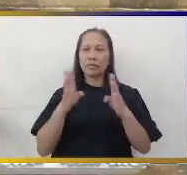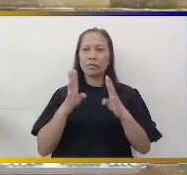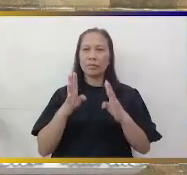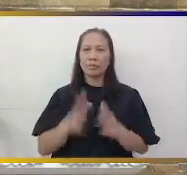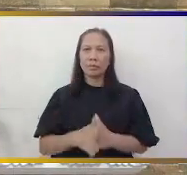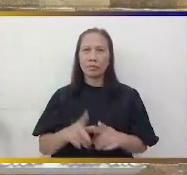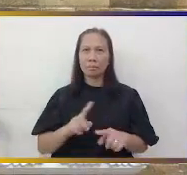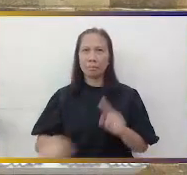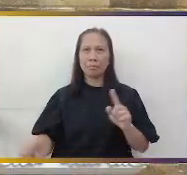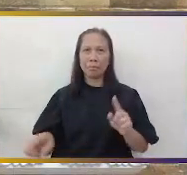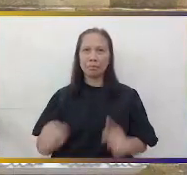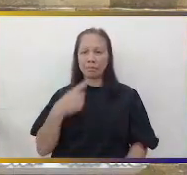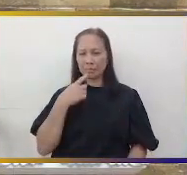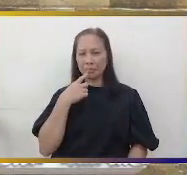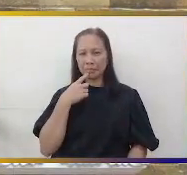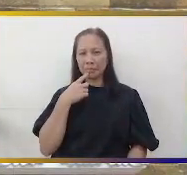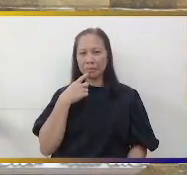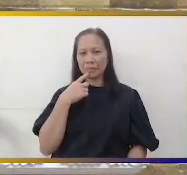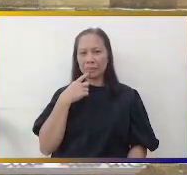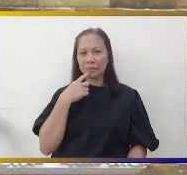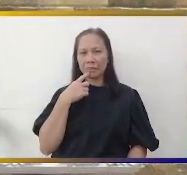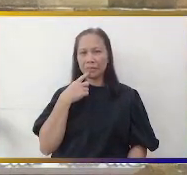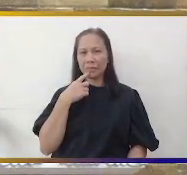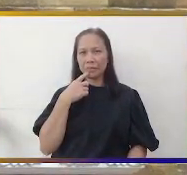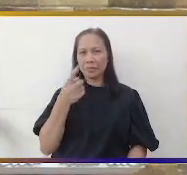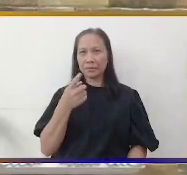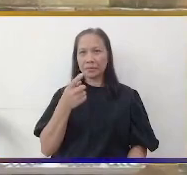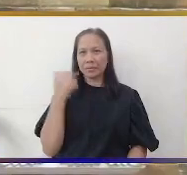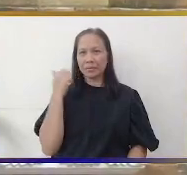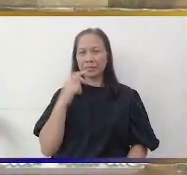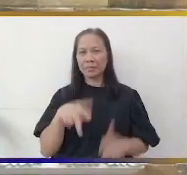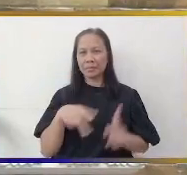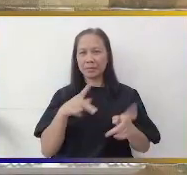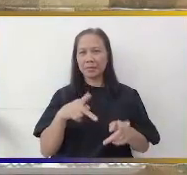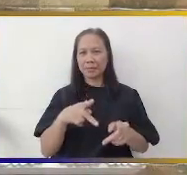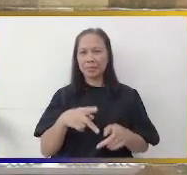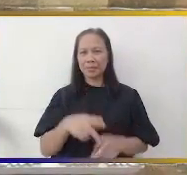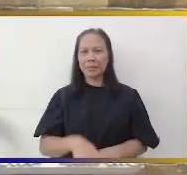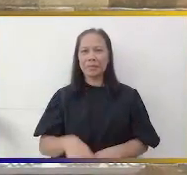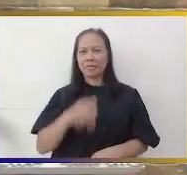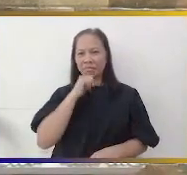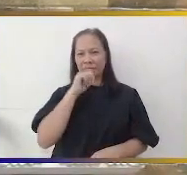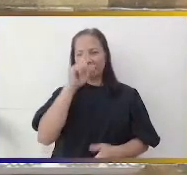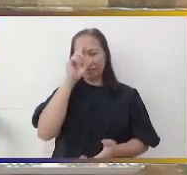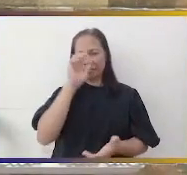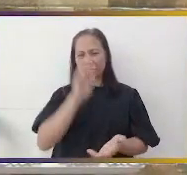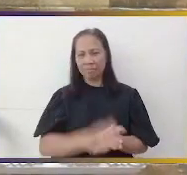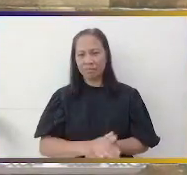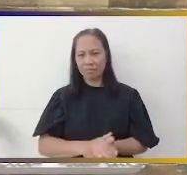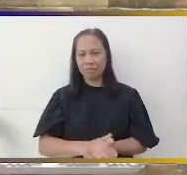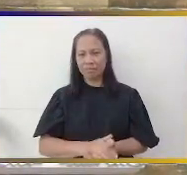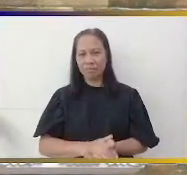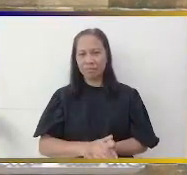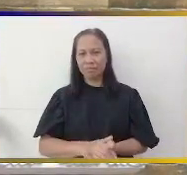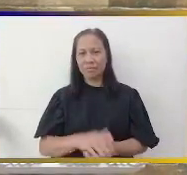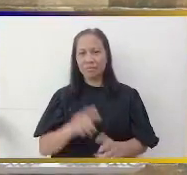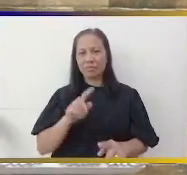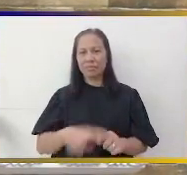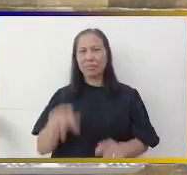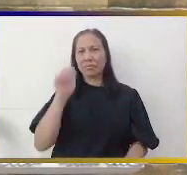Rancho pa kaya Pero anong naririnig natin sa ating mahal na Pastor